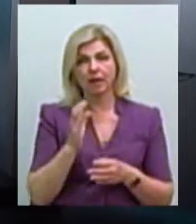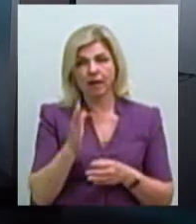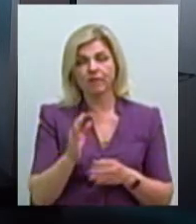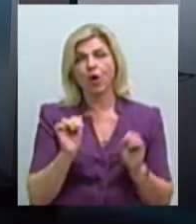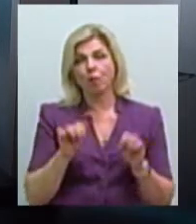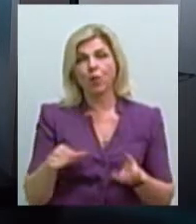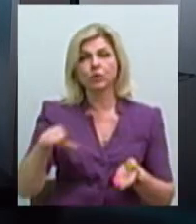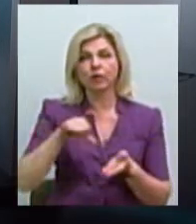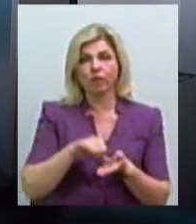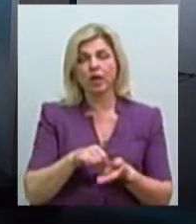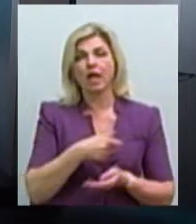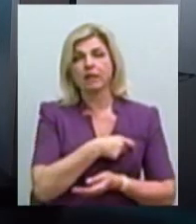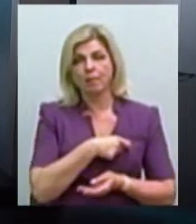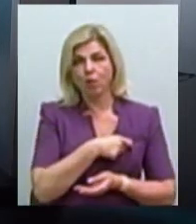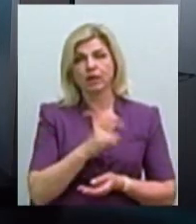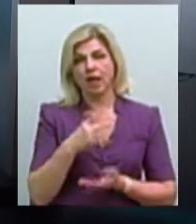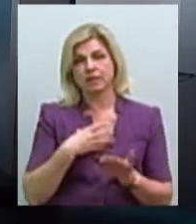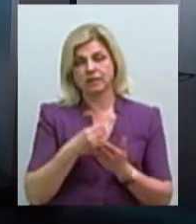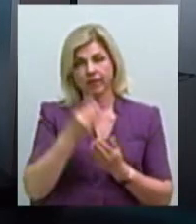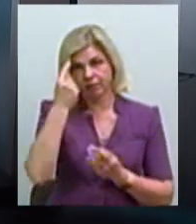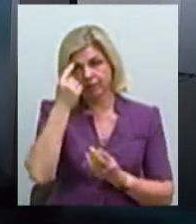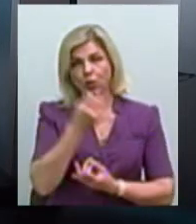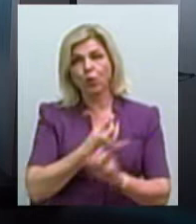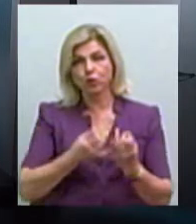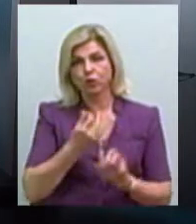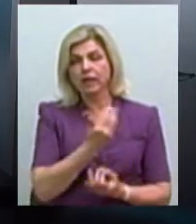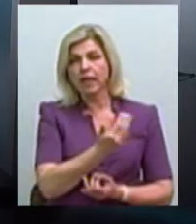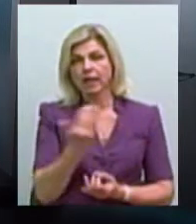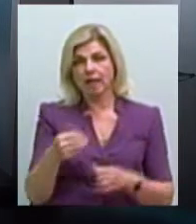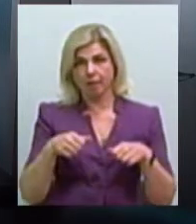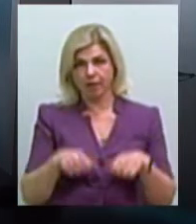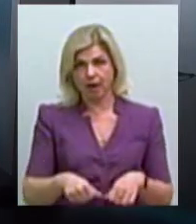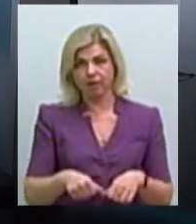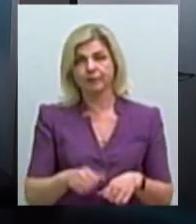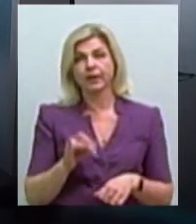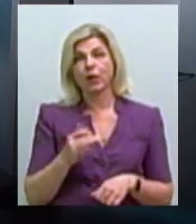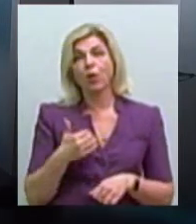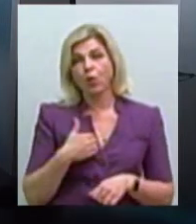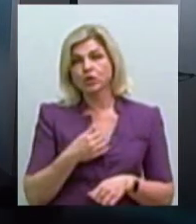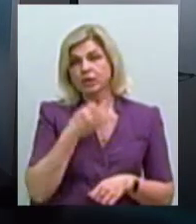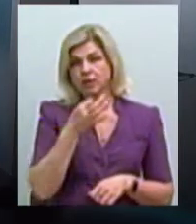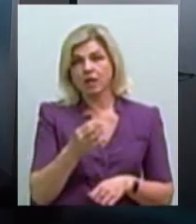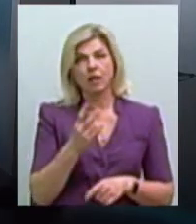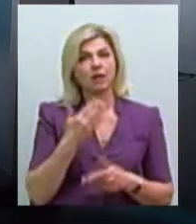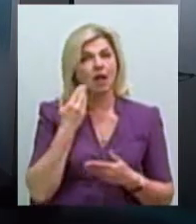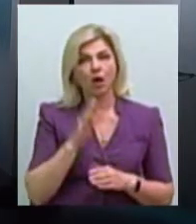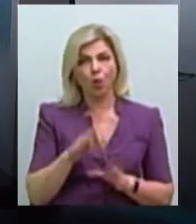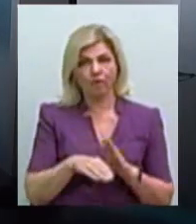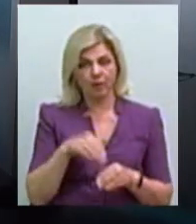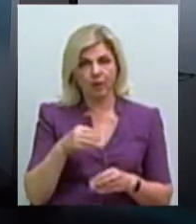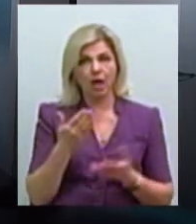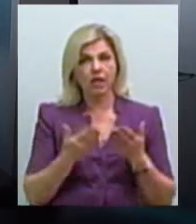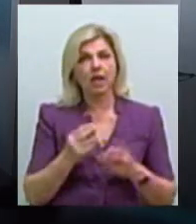казала, залучати народних депутатів на свій розсуд. Тобто це їх право. І арбітрів, я хочу сказати, не так просто і обирають, тому що якщо